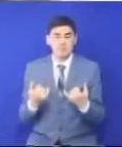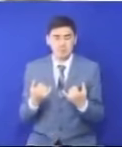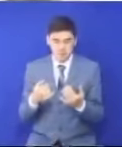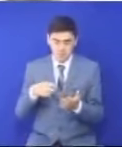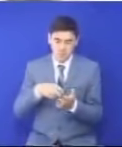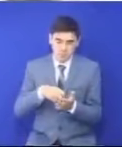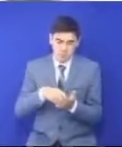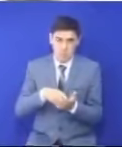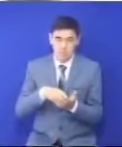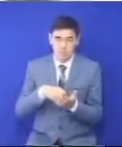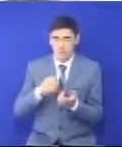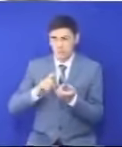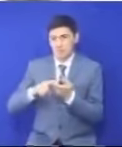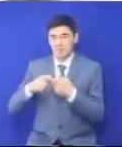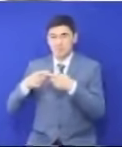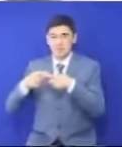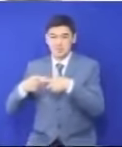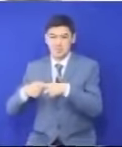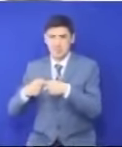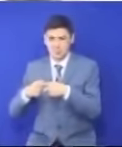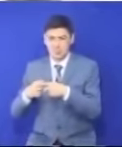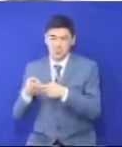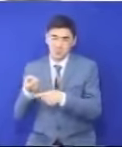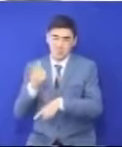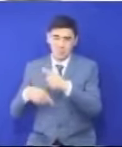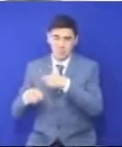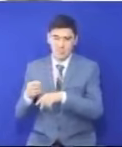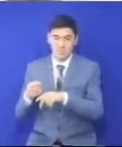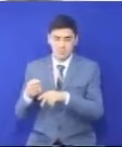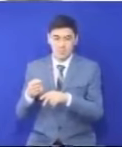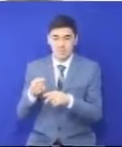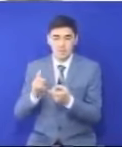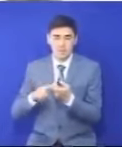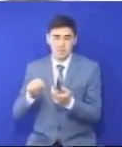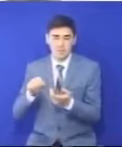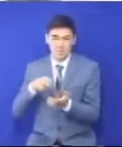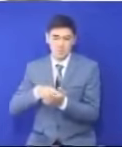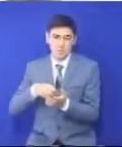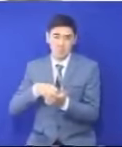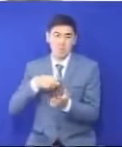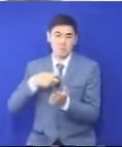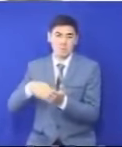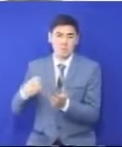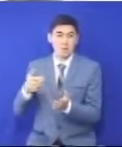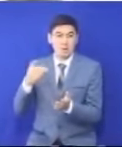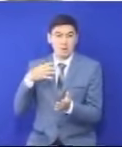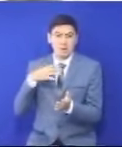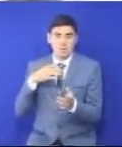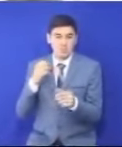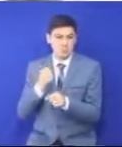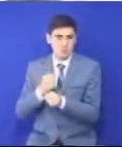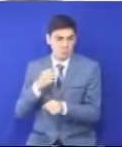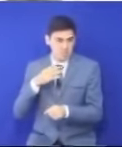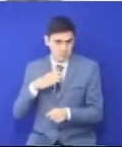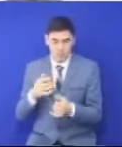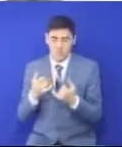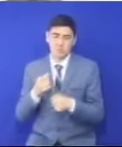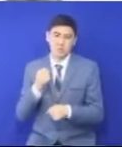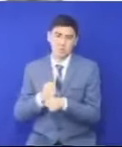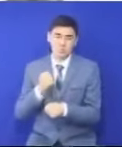қосылмақ. Қазір біз техникалық құжаттарын қайтарып алу туралы хат дайындадық. Бұрын ондай қатаң шара болмаған. Енді осылай жасаймыз, өйткені